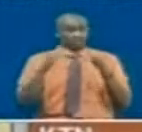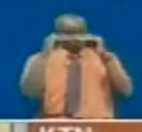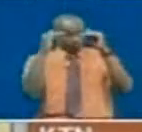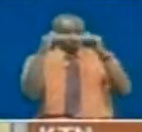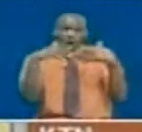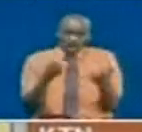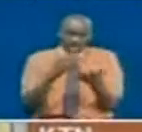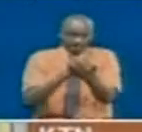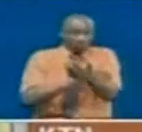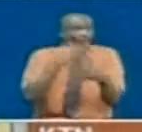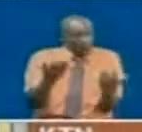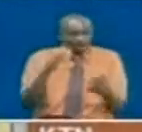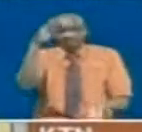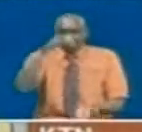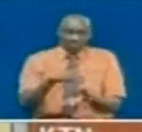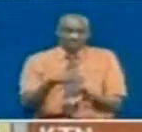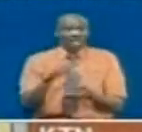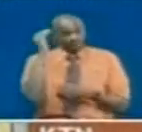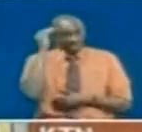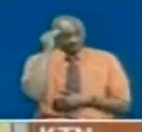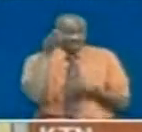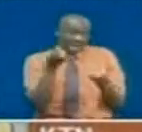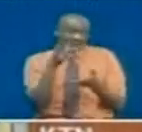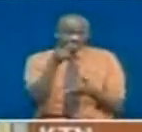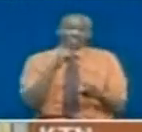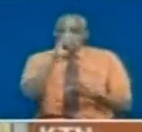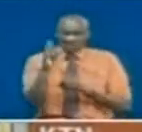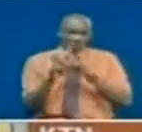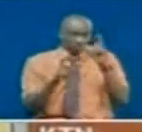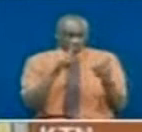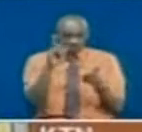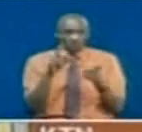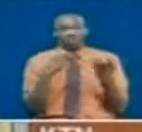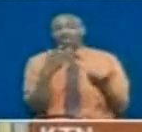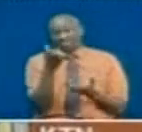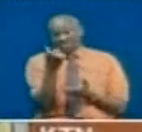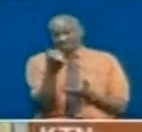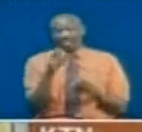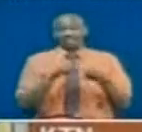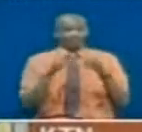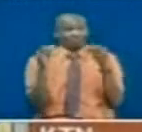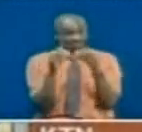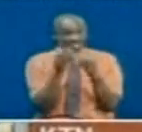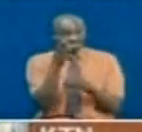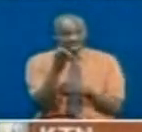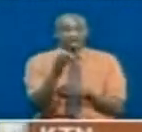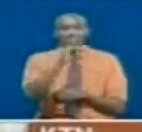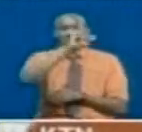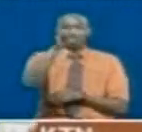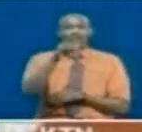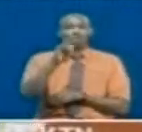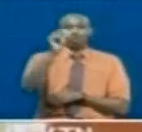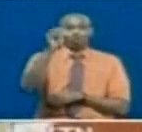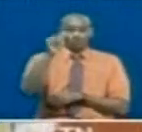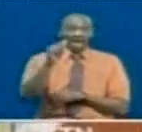vya elimu nchini? Ni baadhi tu mtazamaji ya maswali ambayo yameweza kuibuka kwenye mkutano wa John Juma na